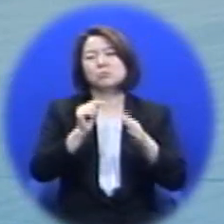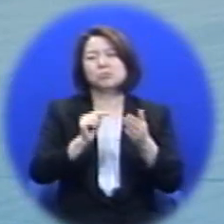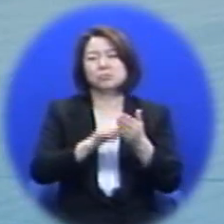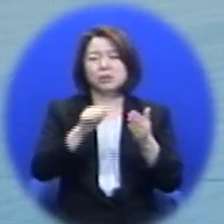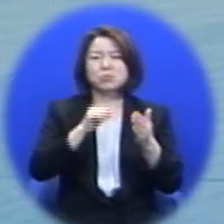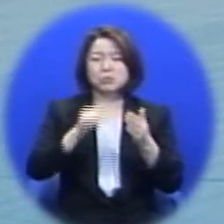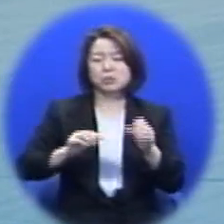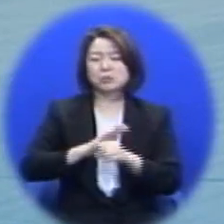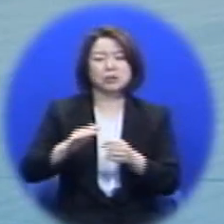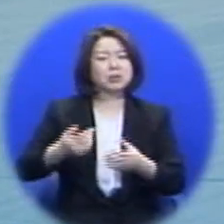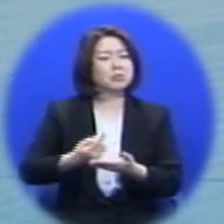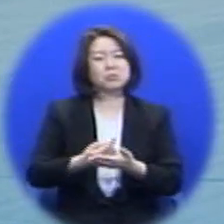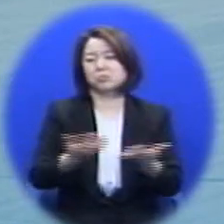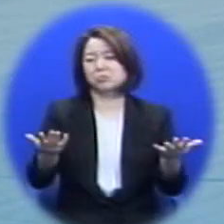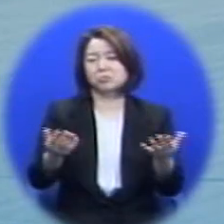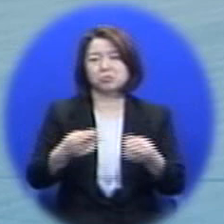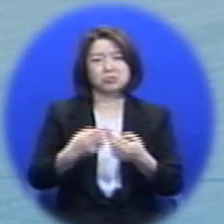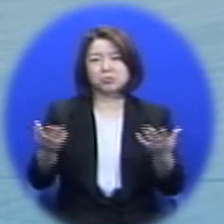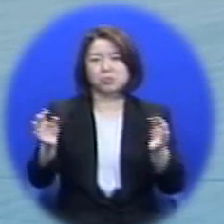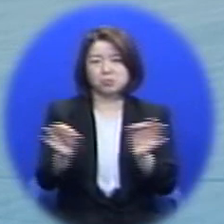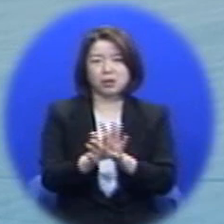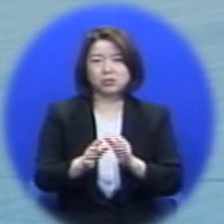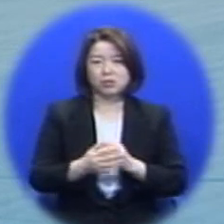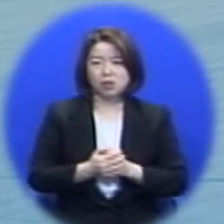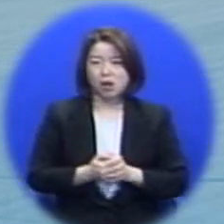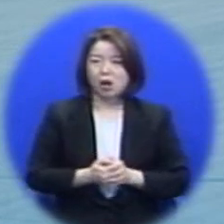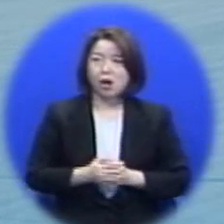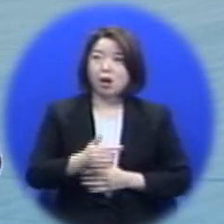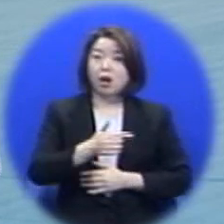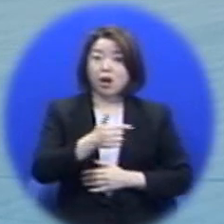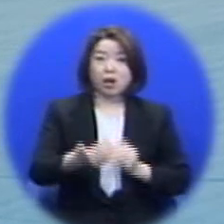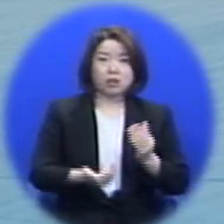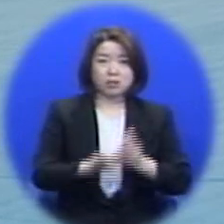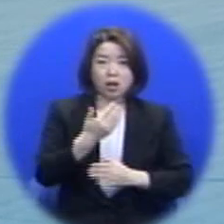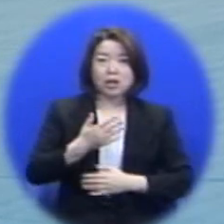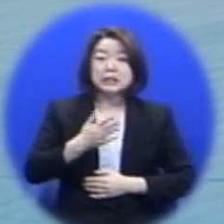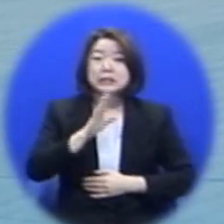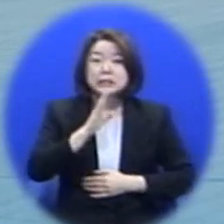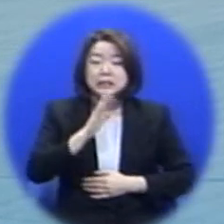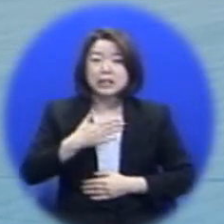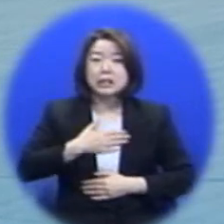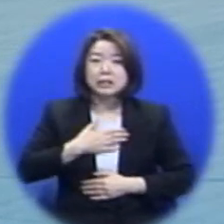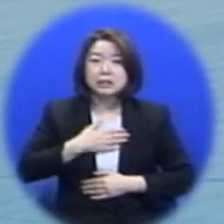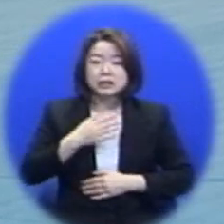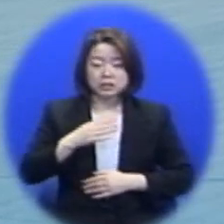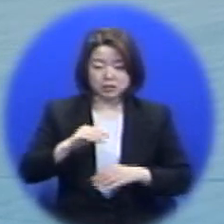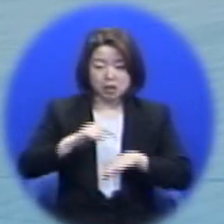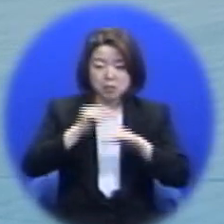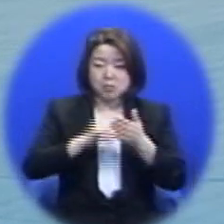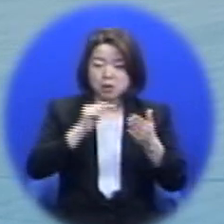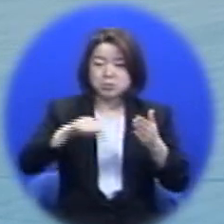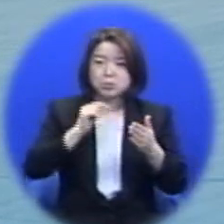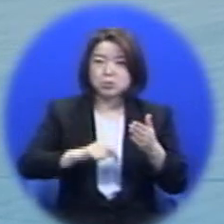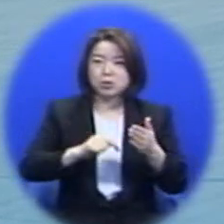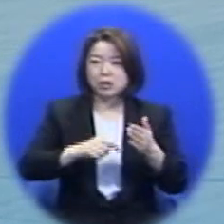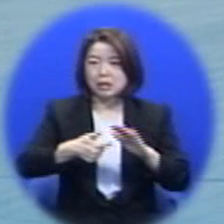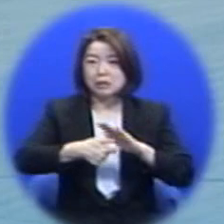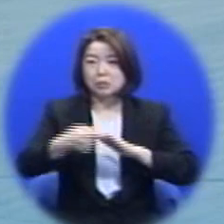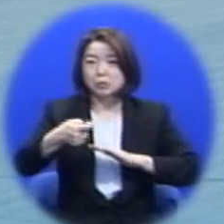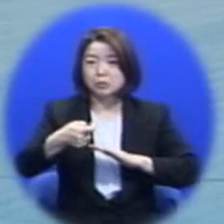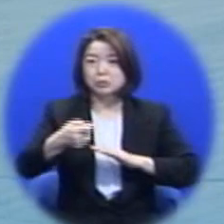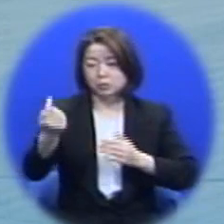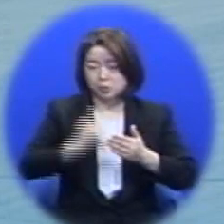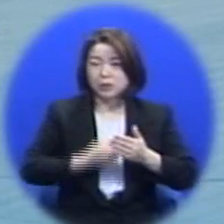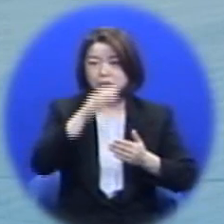버렸어요. 큰일 났구나. 진짜 도둑은 내 마음속에 지금 들어와 있구나. 하나님 앞에